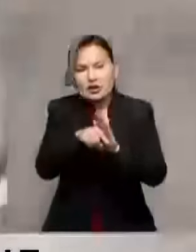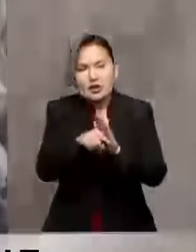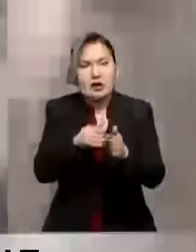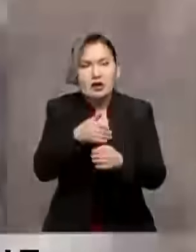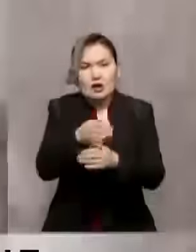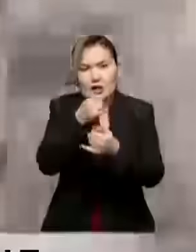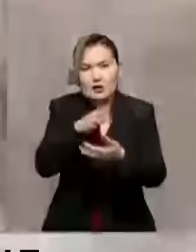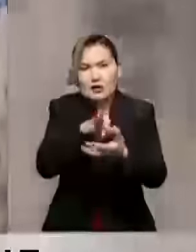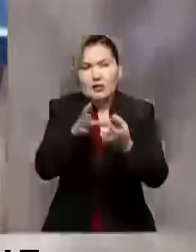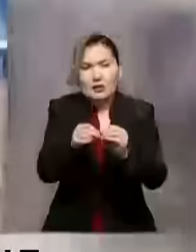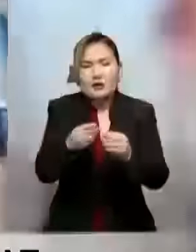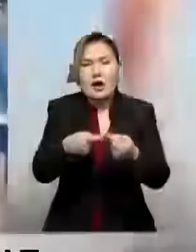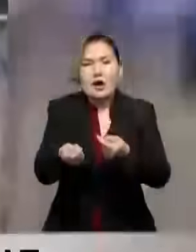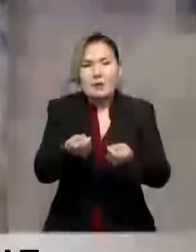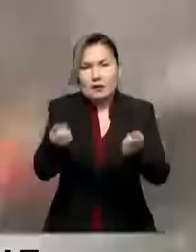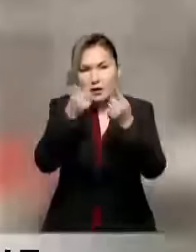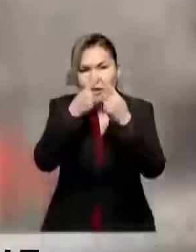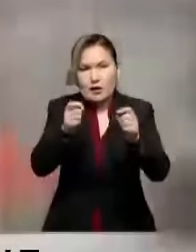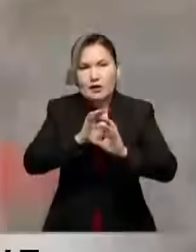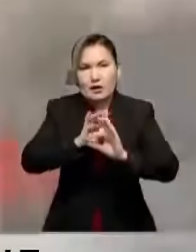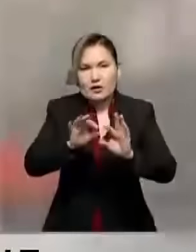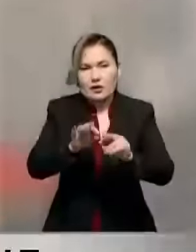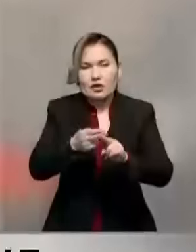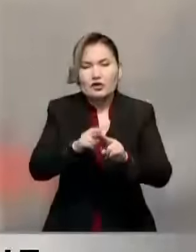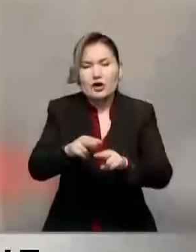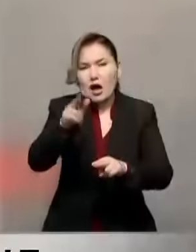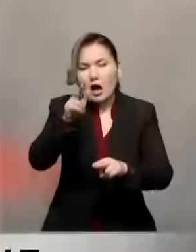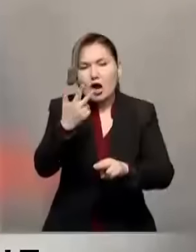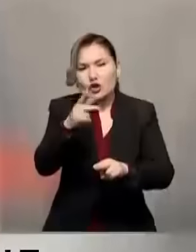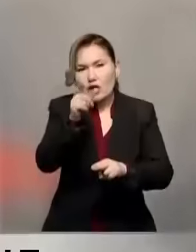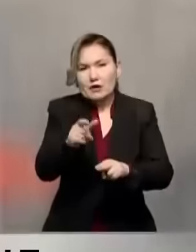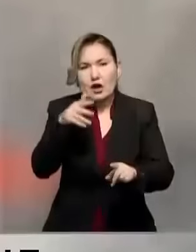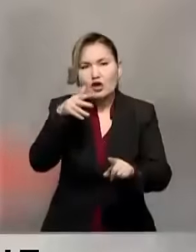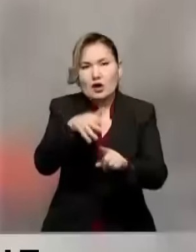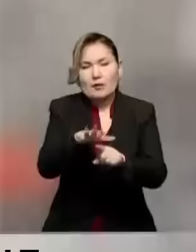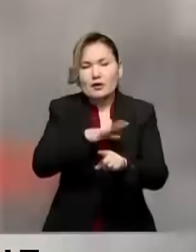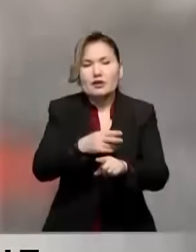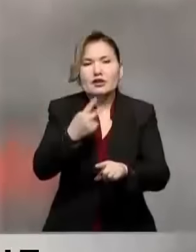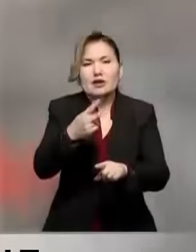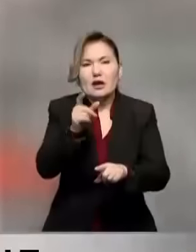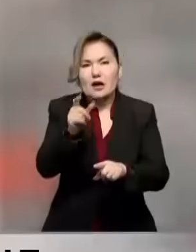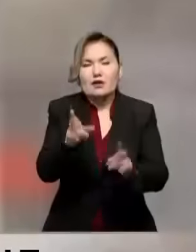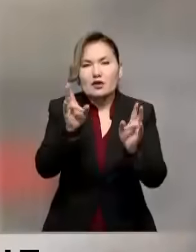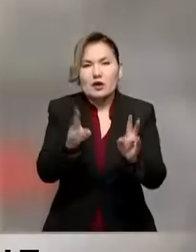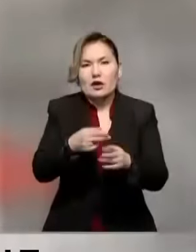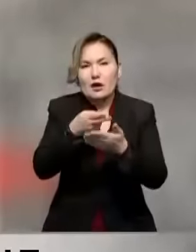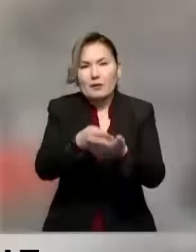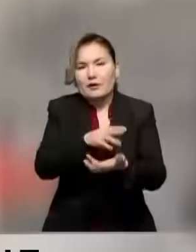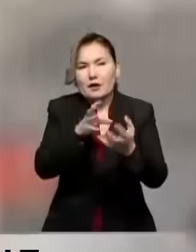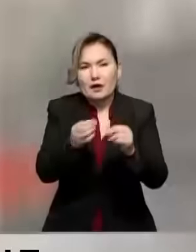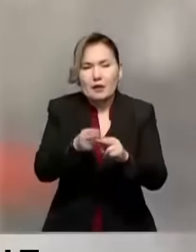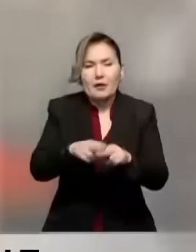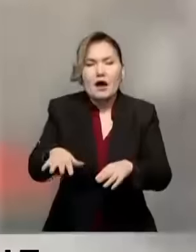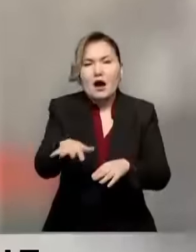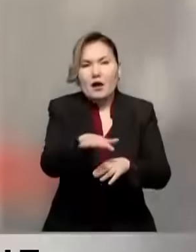Ереван әкімшілігінің баспасөз хатшысы Айк Кастанянның мәлімдеуінше 3 адам шабуылдаған, оның 2-і жарақат алды. Шабуыл жасалған